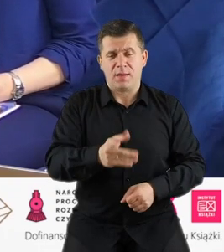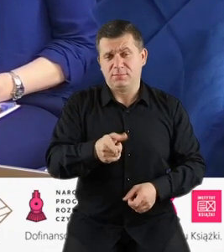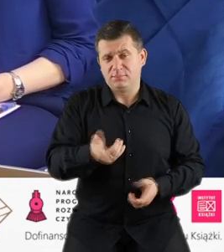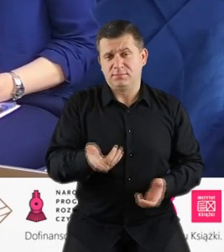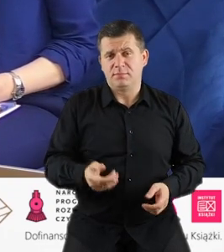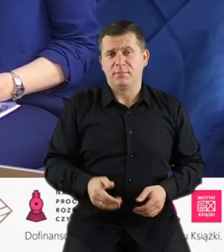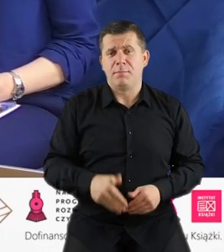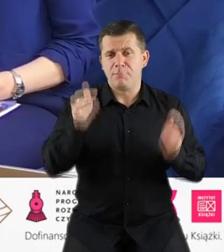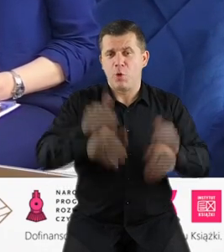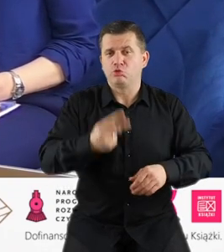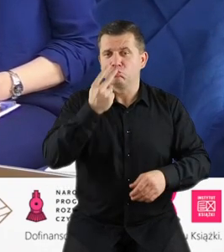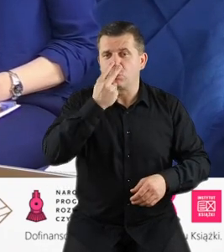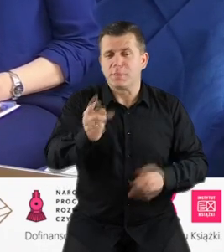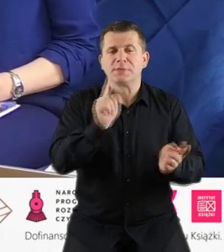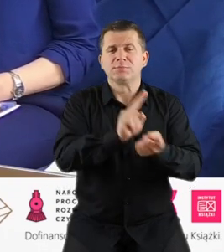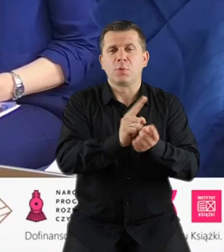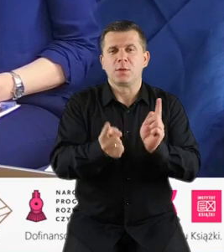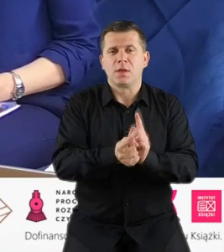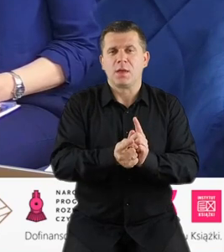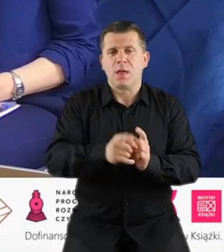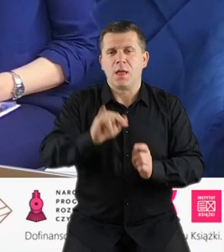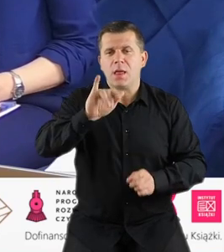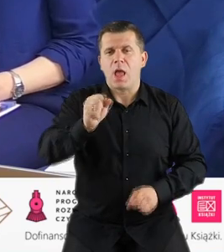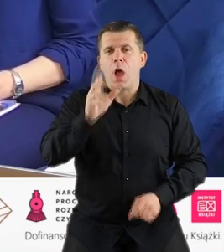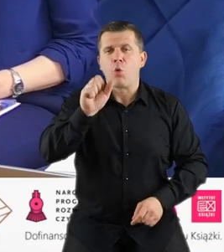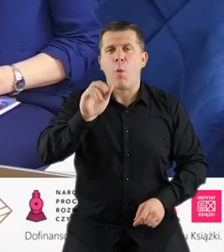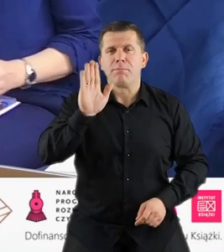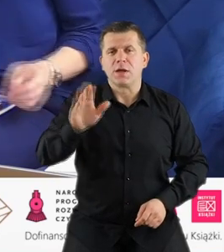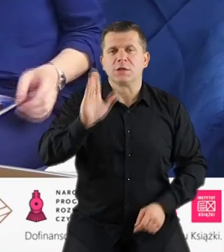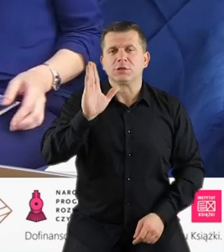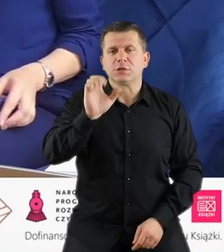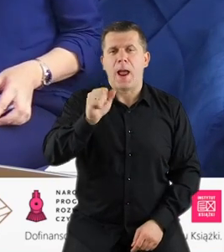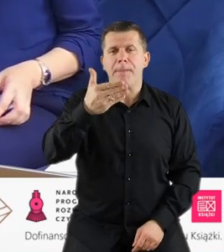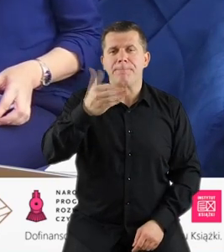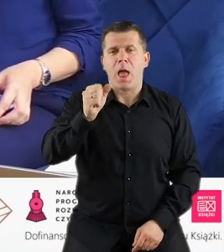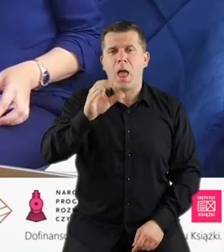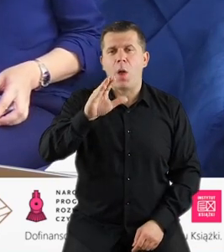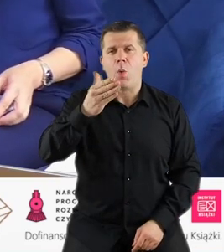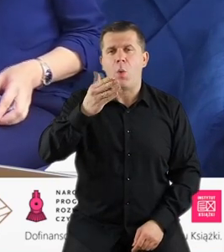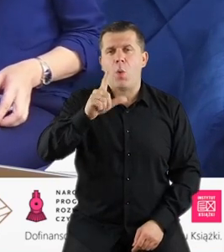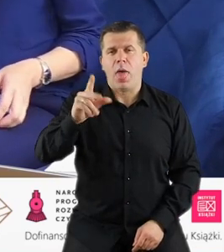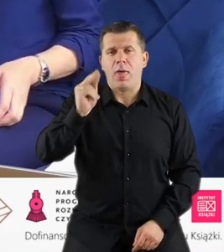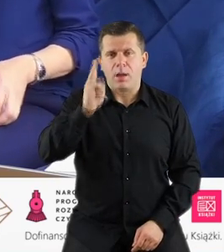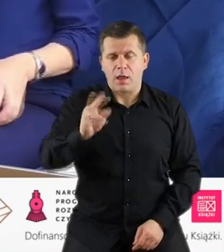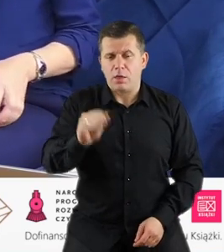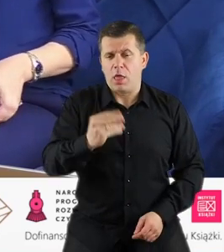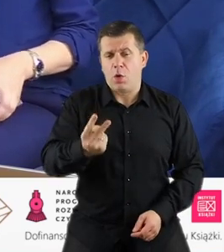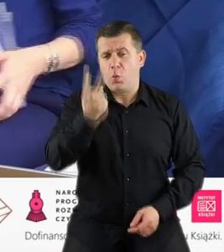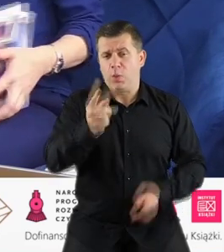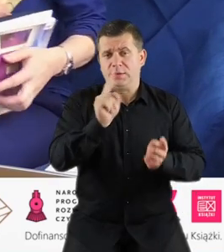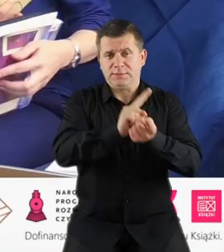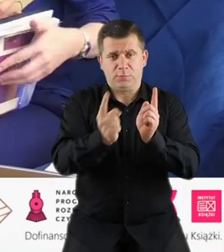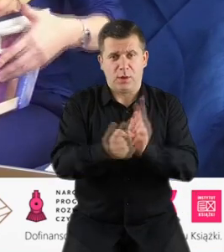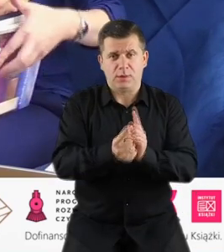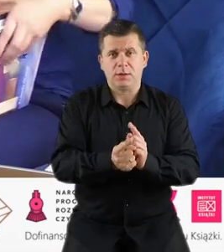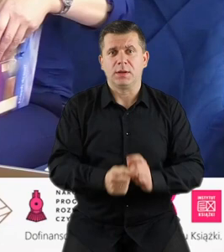Państwo mogli zobaczyć spotkanie z Jakubem Szamałkiem i jeszcze drugie